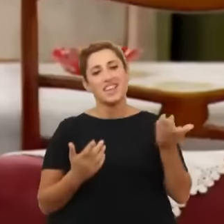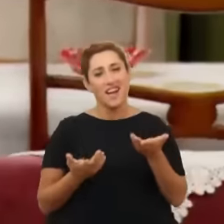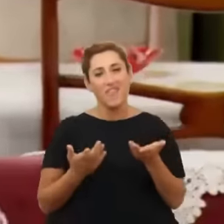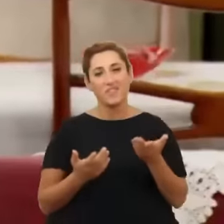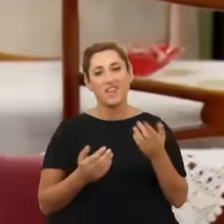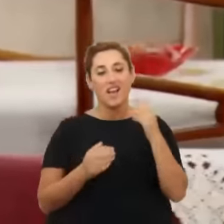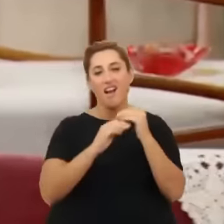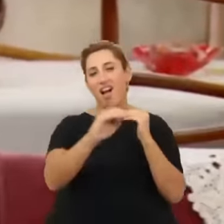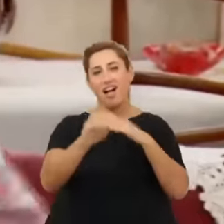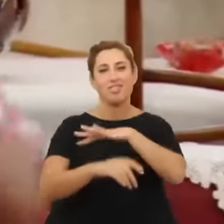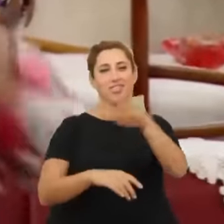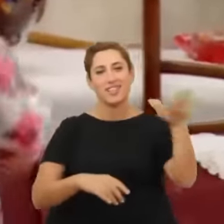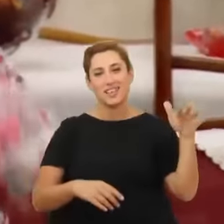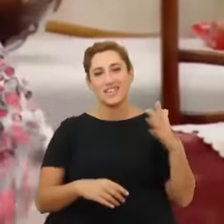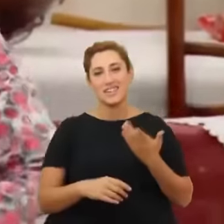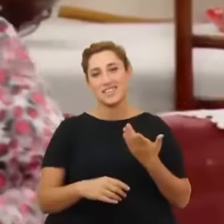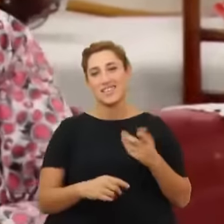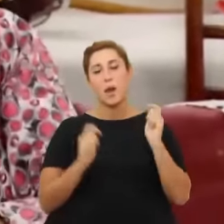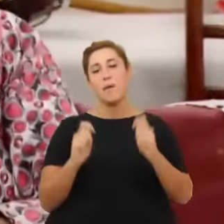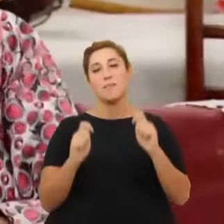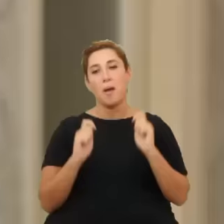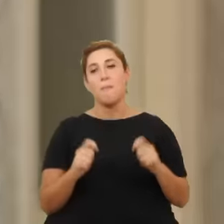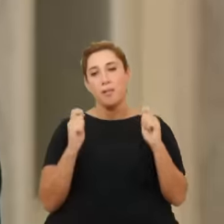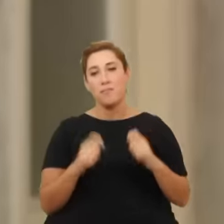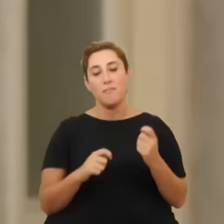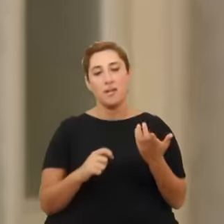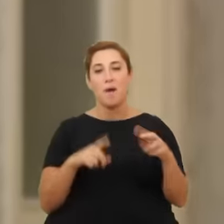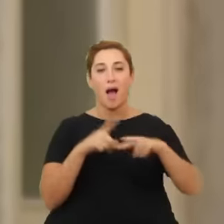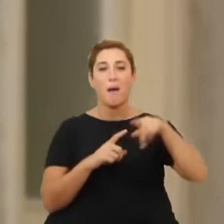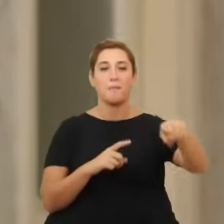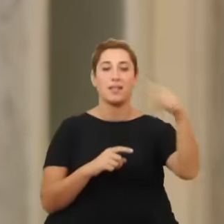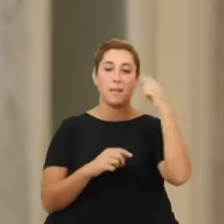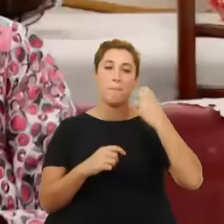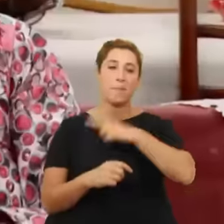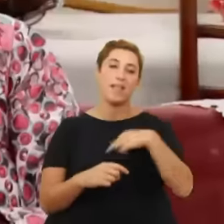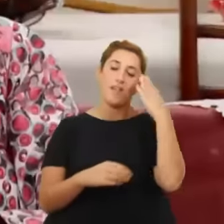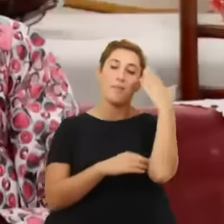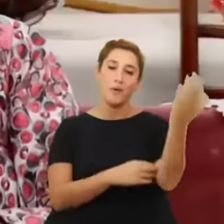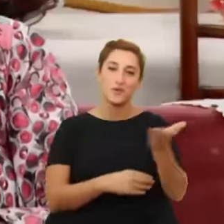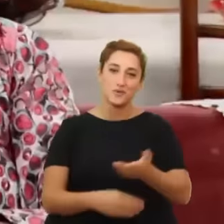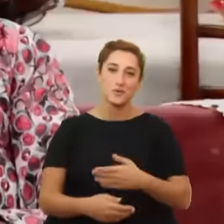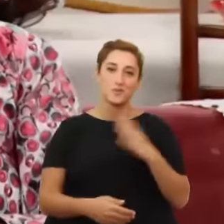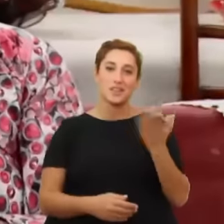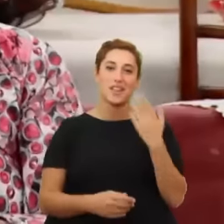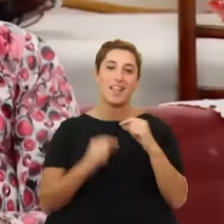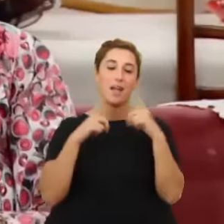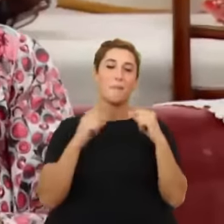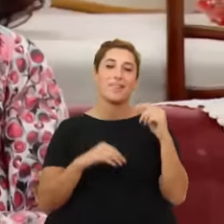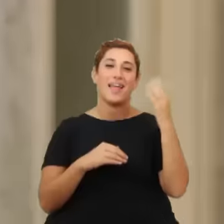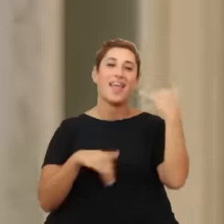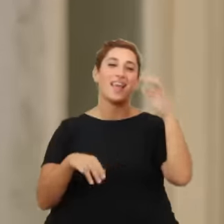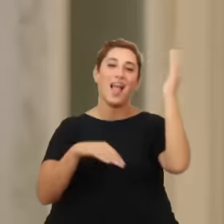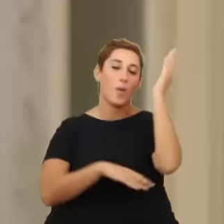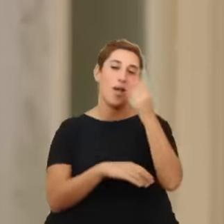işte halk. İlla yapalım, illa yapalım. Ahmet'im de başvurmuş belediyeye. Damadın heykelini yapalım